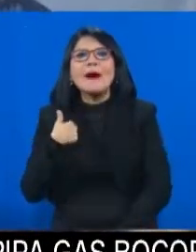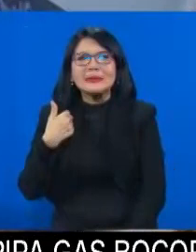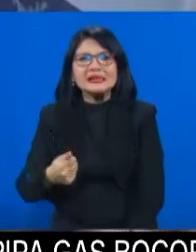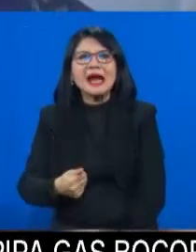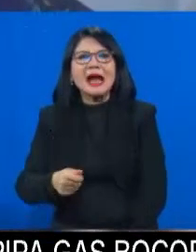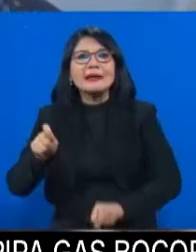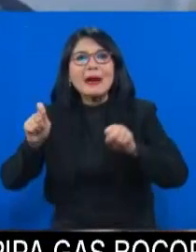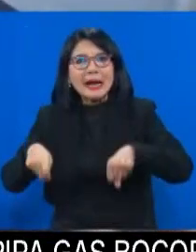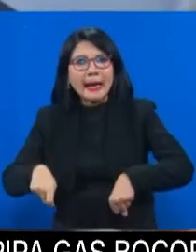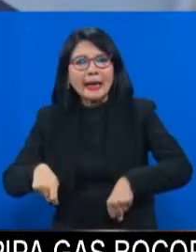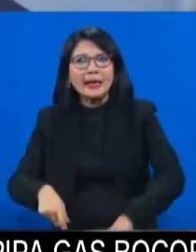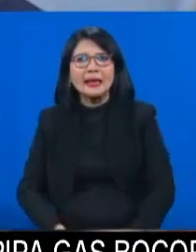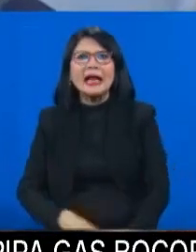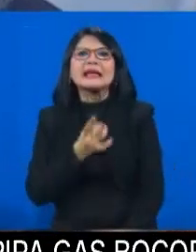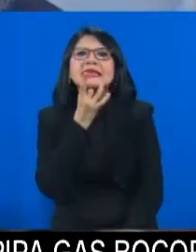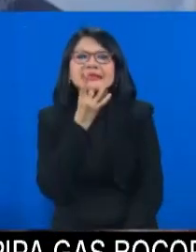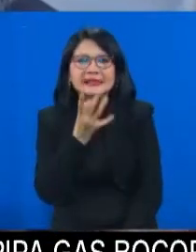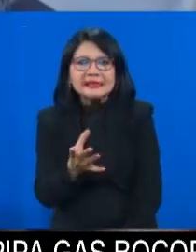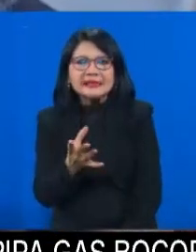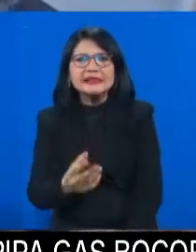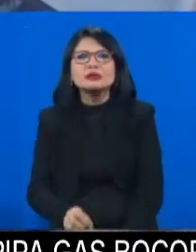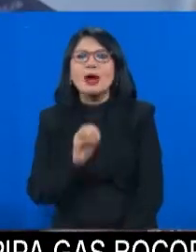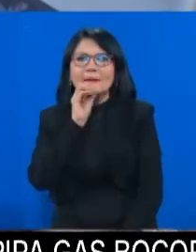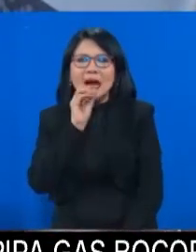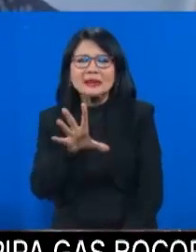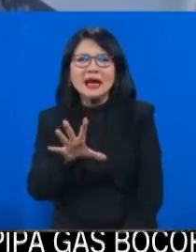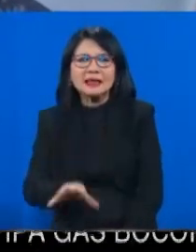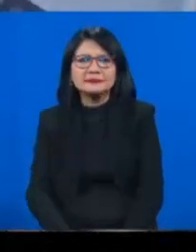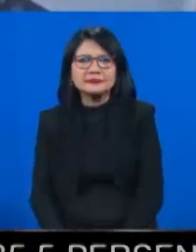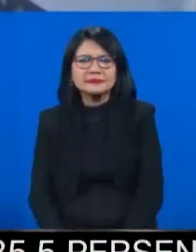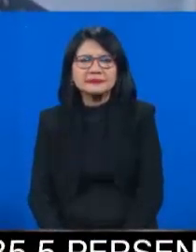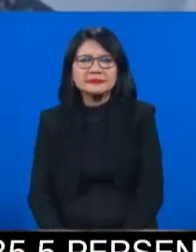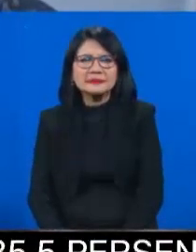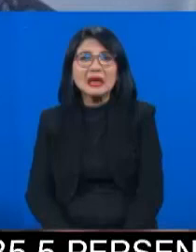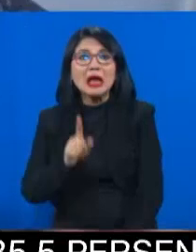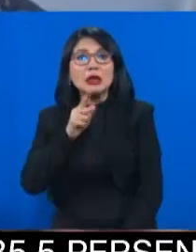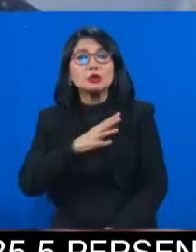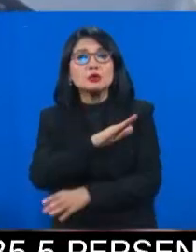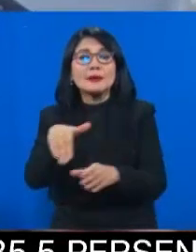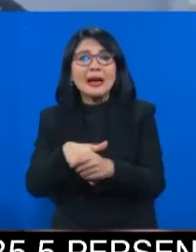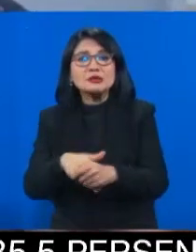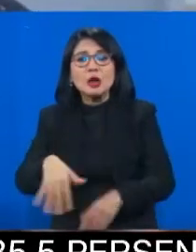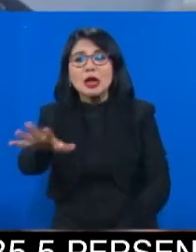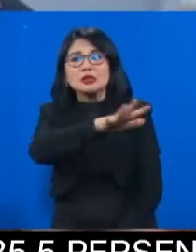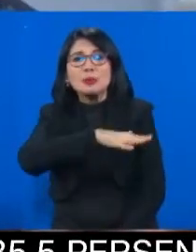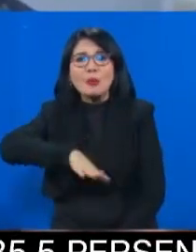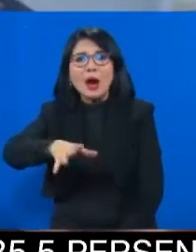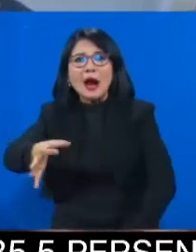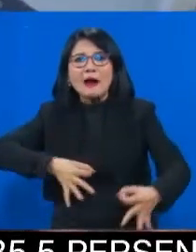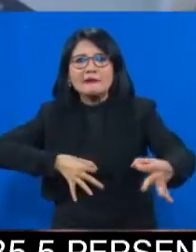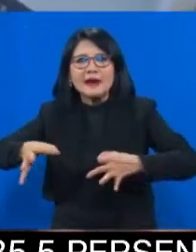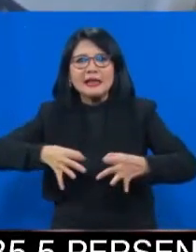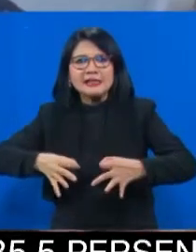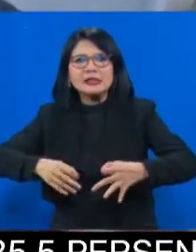dalam izin juga pengajuan CDUP, jadi CDUP itu mencakup semua fasilitas tamu, baik itu